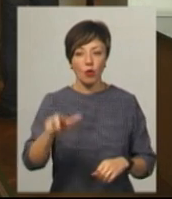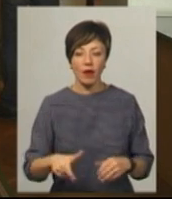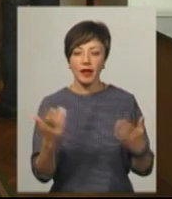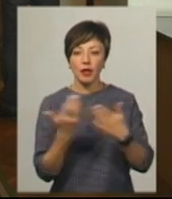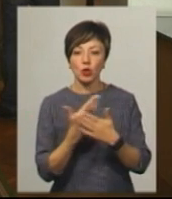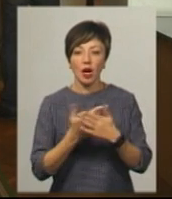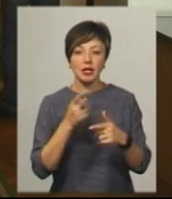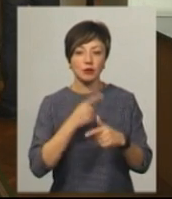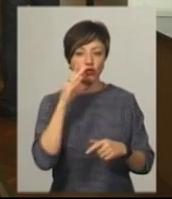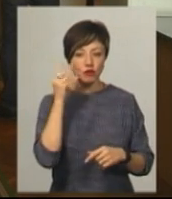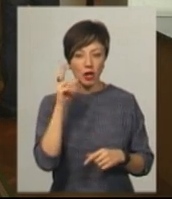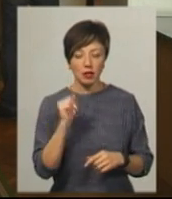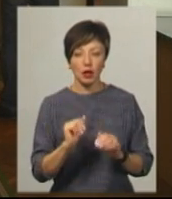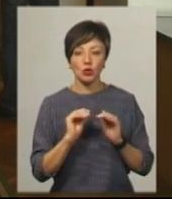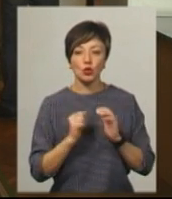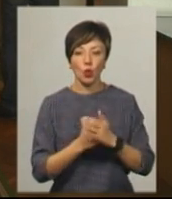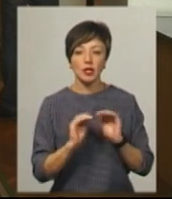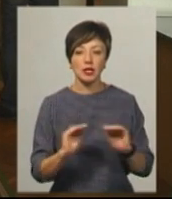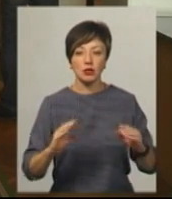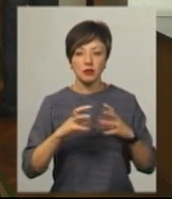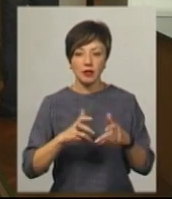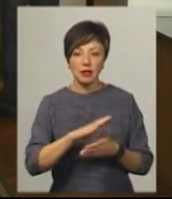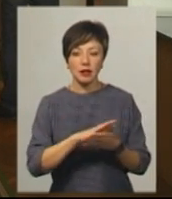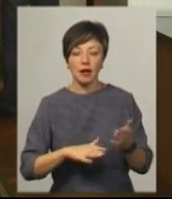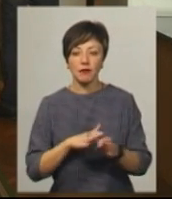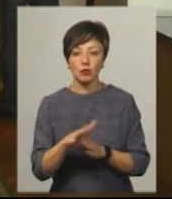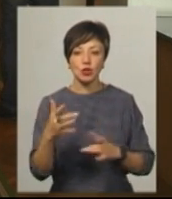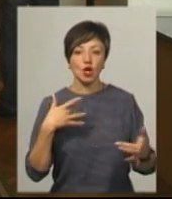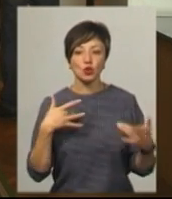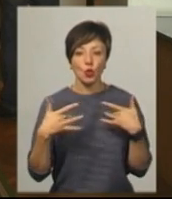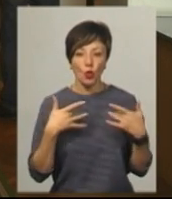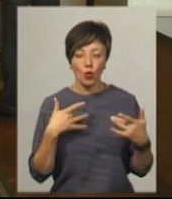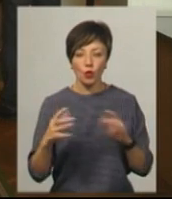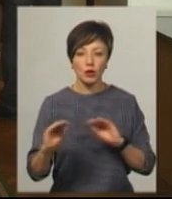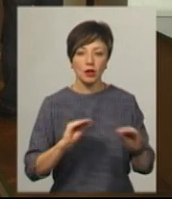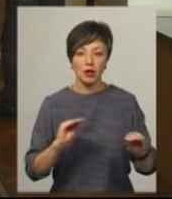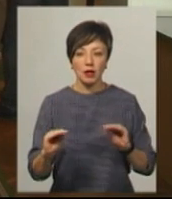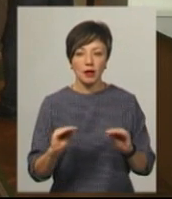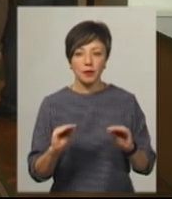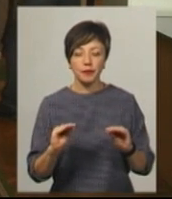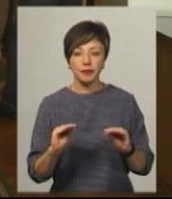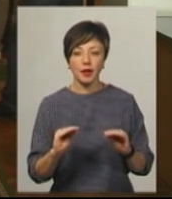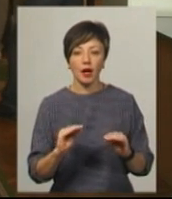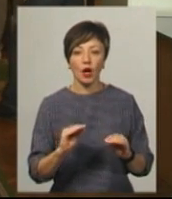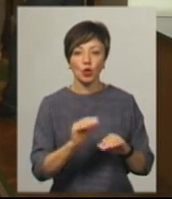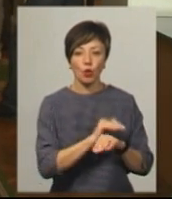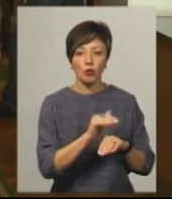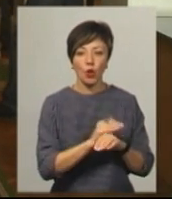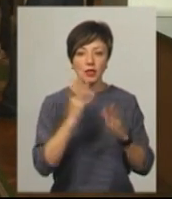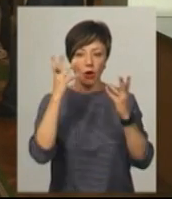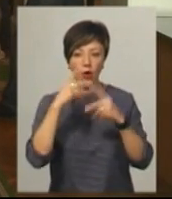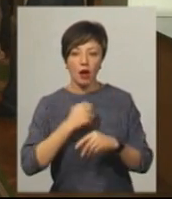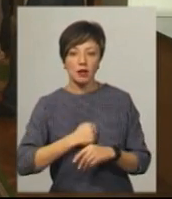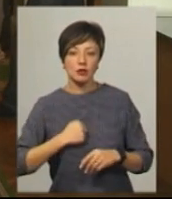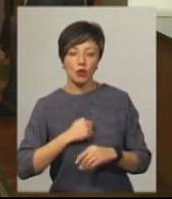кінотеатру імені Шевченка до дитячого світу, де далі відбудеться шоу, театралізоване таке шоу «Добро закохає зло», де